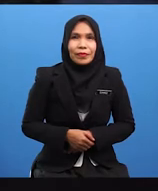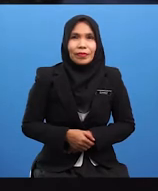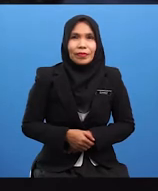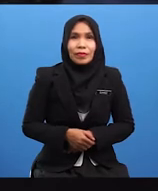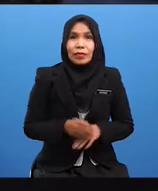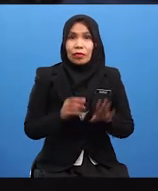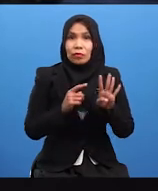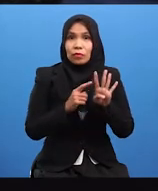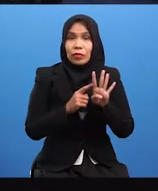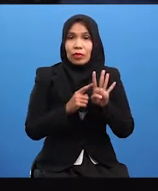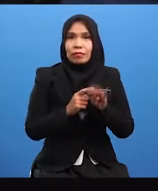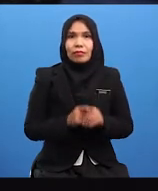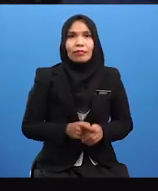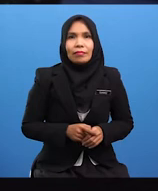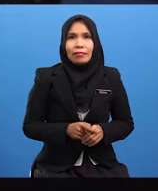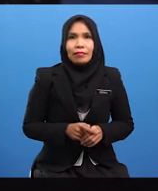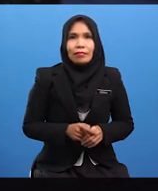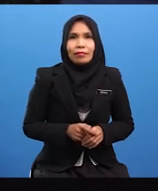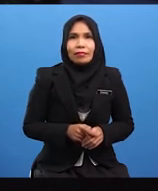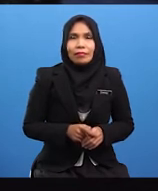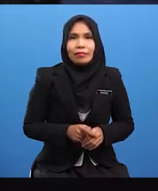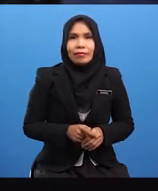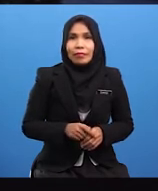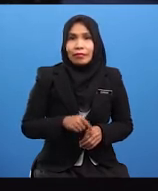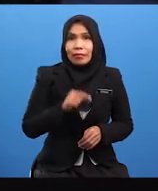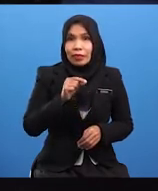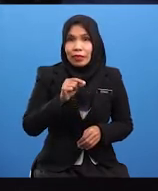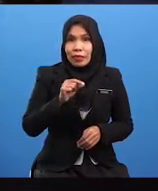Empat, tandakan bahagian yang perlu ditebuk.